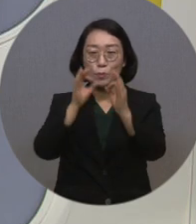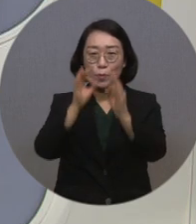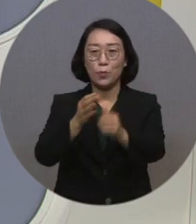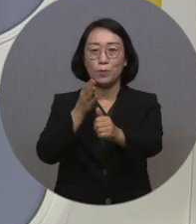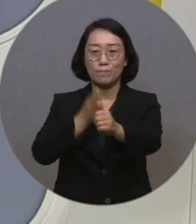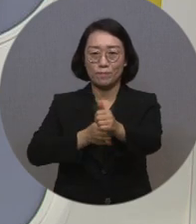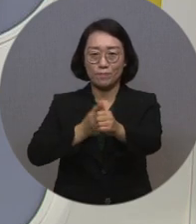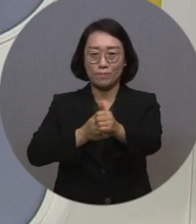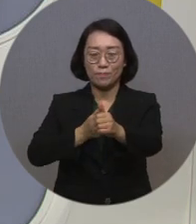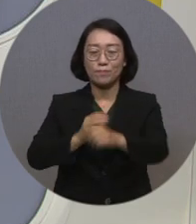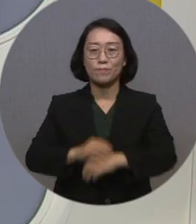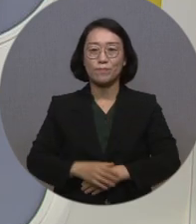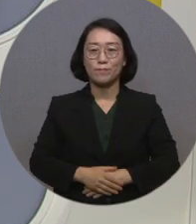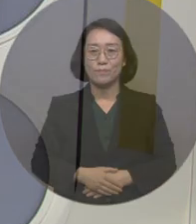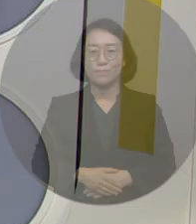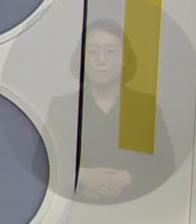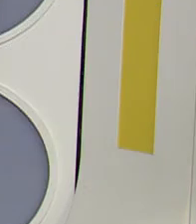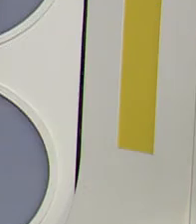확인할 수 있습니다